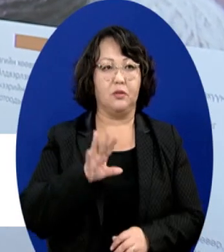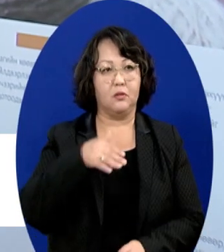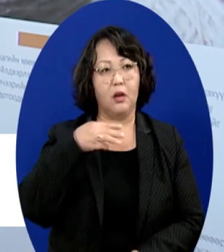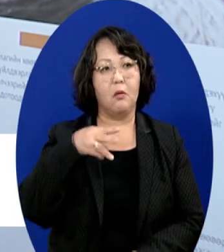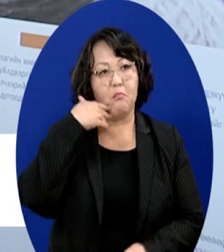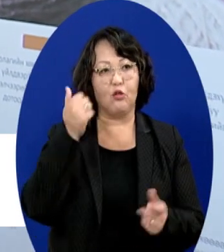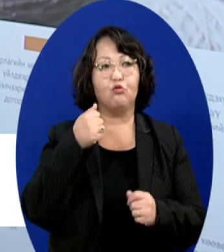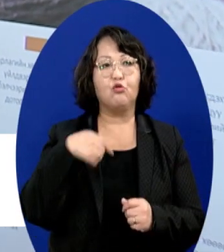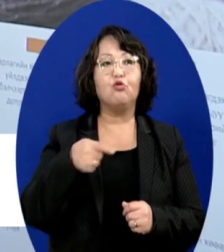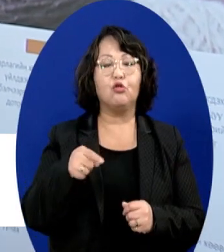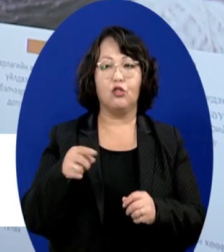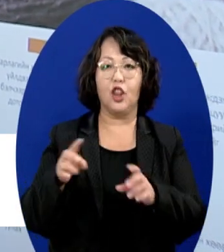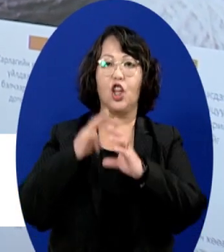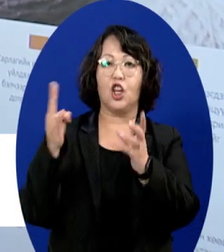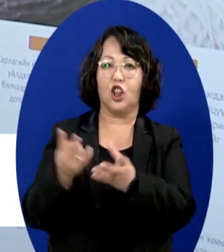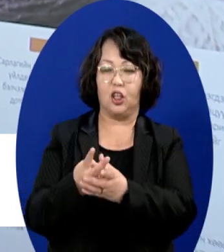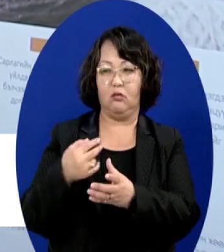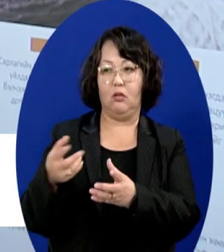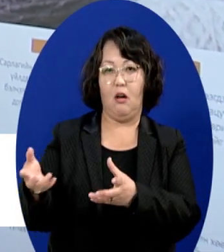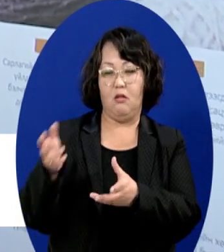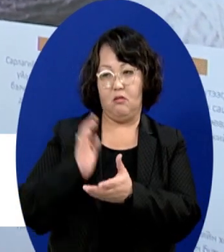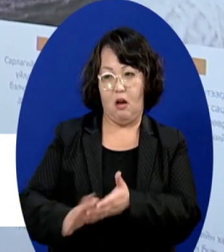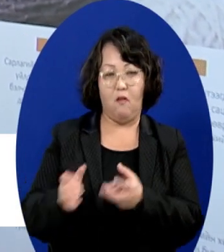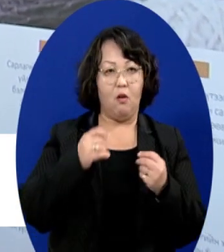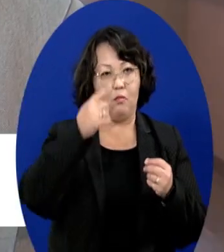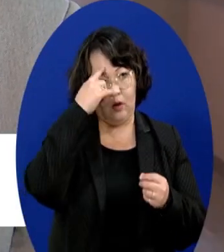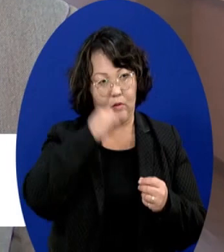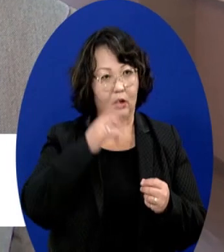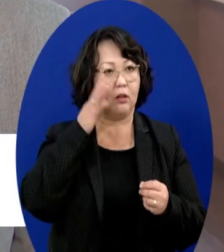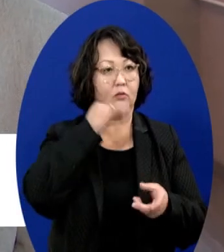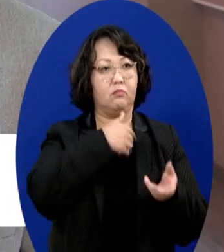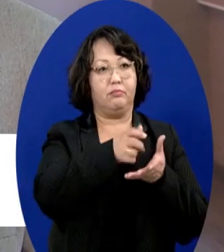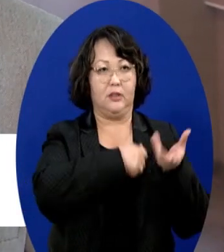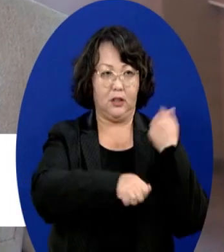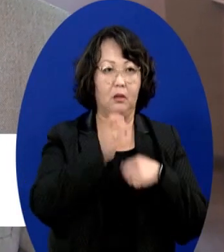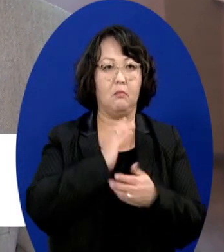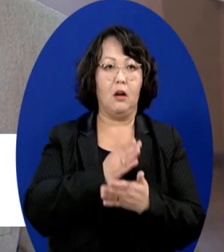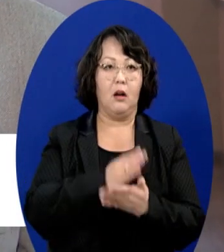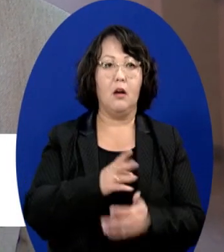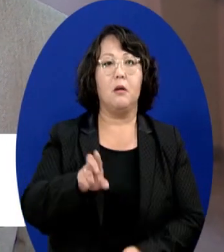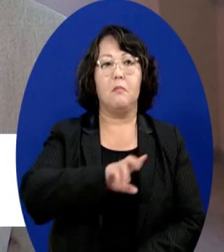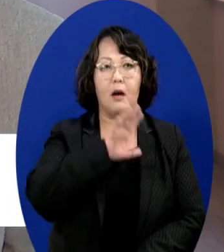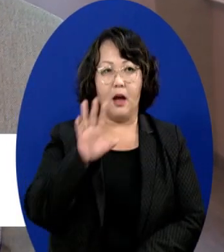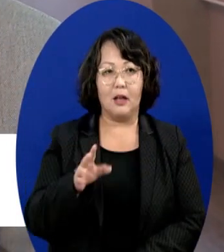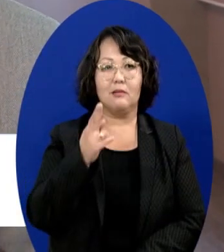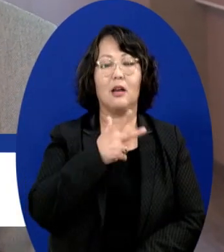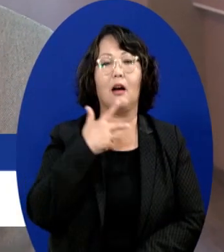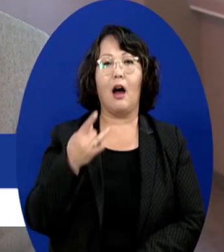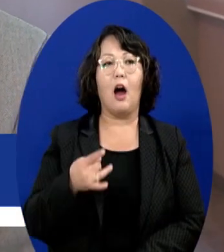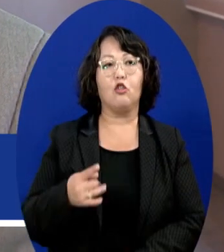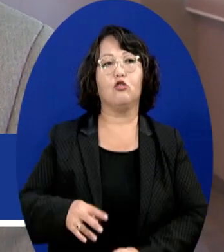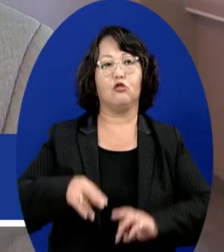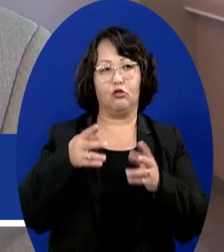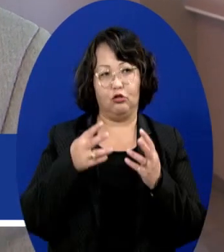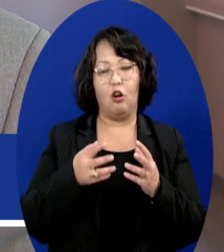хэлбэрийн өнцгөн байгуулалтанд оруулаад ингээд дотоод болон гадаад үйлдвэрүүдэд бол нийлүүлж байгаа. Байгаль цагуурын өөрчлөлттэй холбоотойгоор